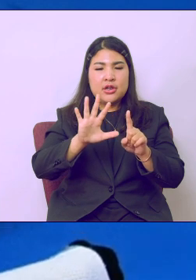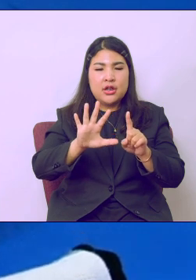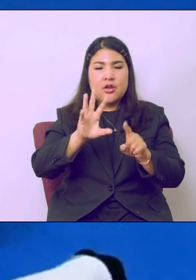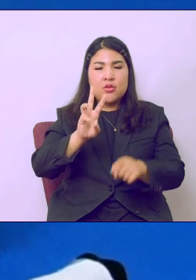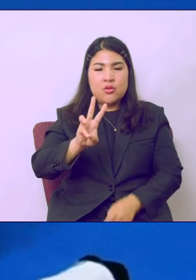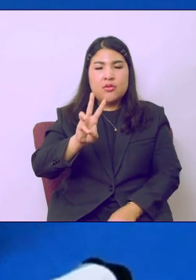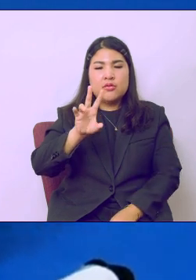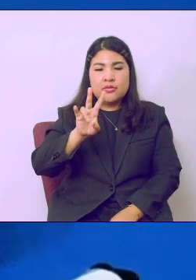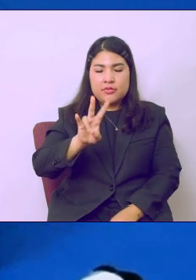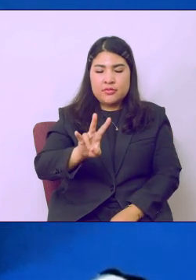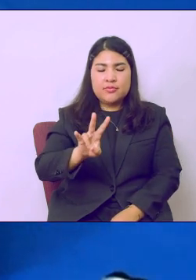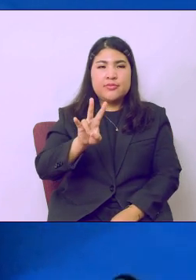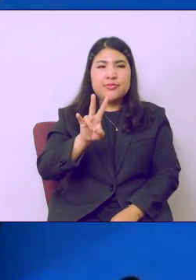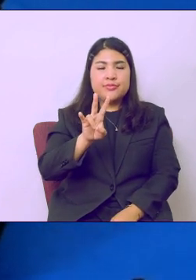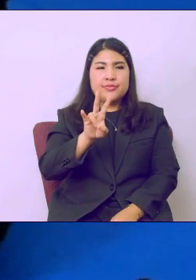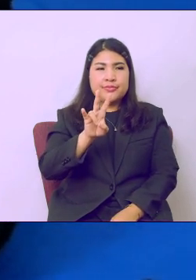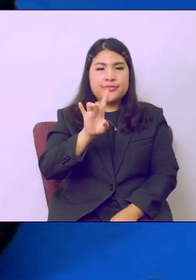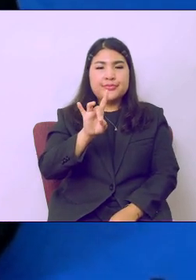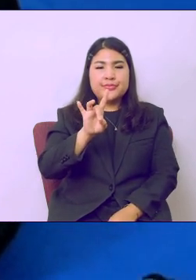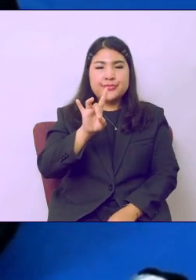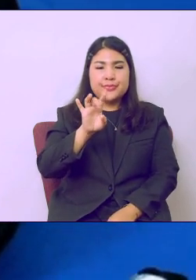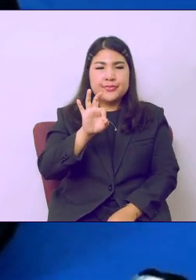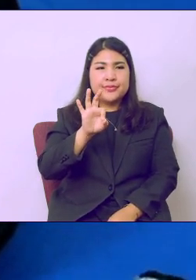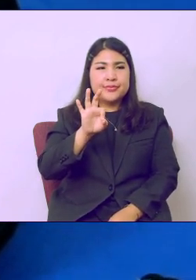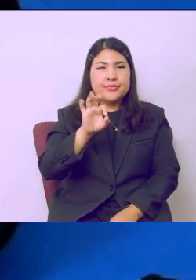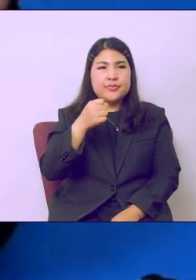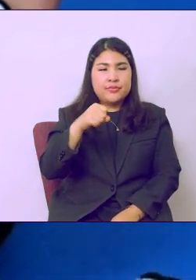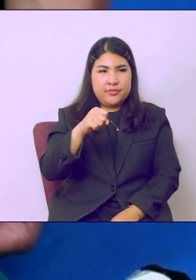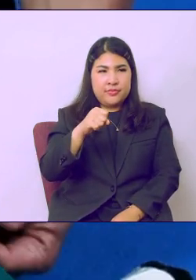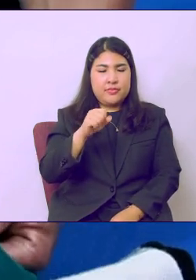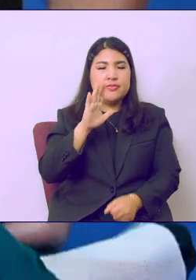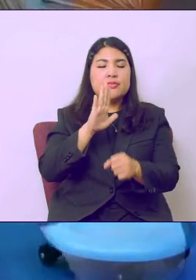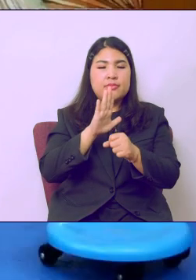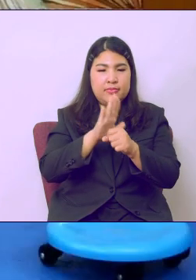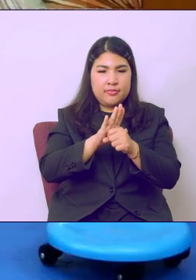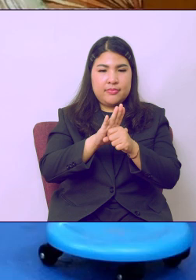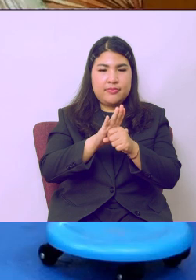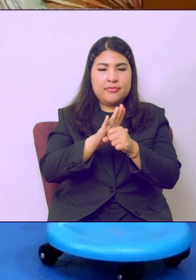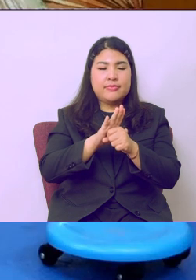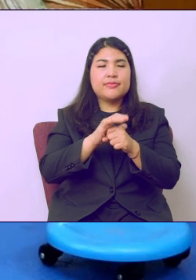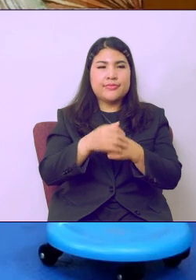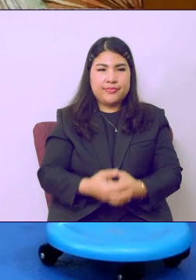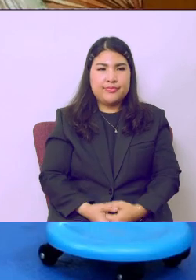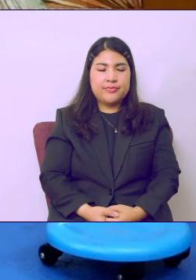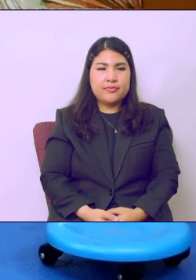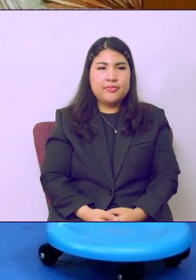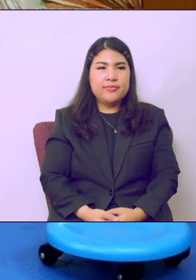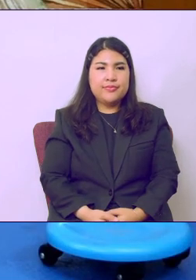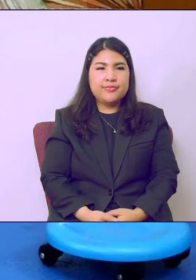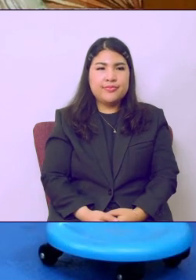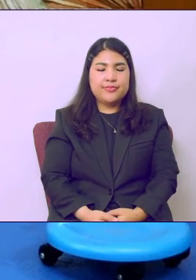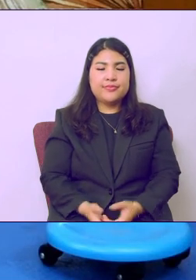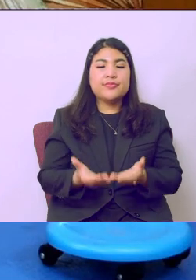56 7 8 9 10อ่าวางอ่ะยกขึ้นมาข้างนี้